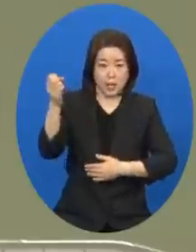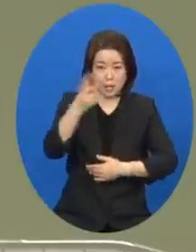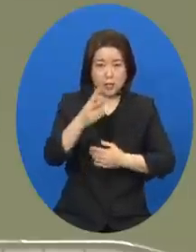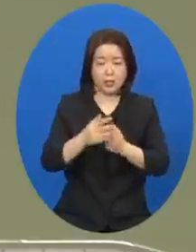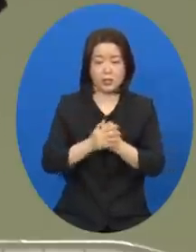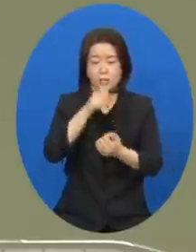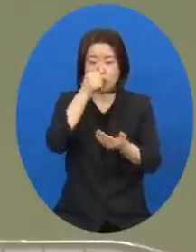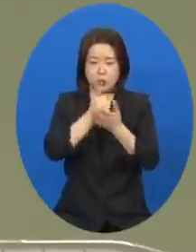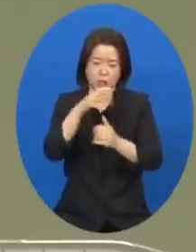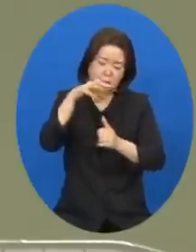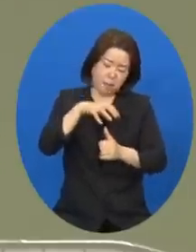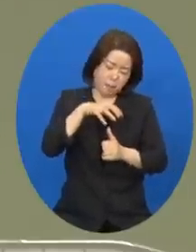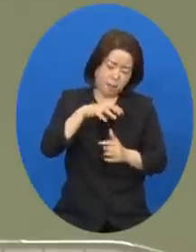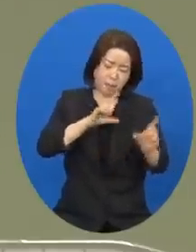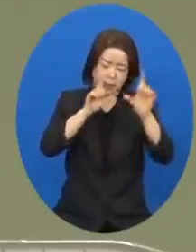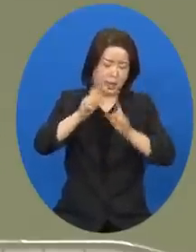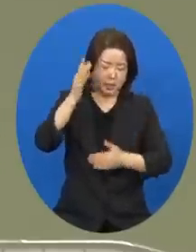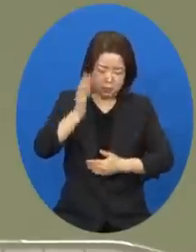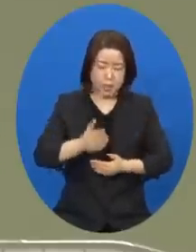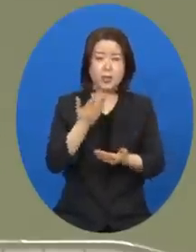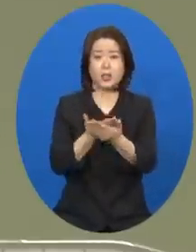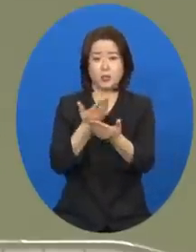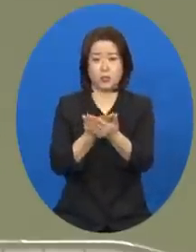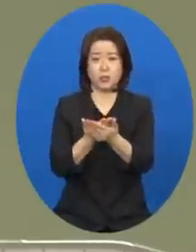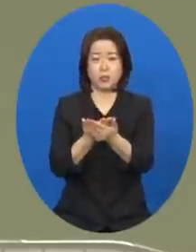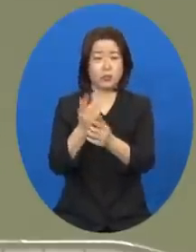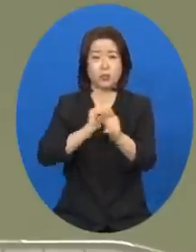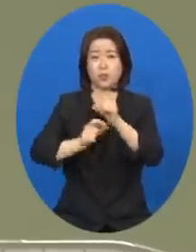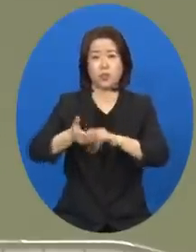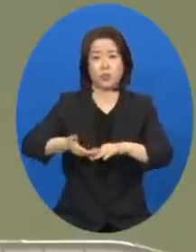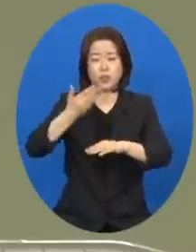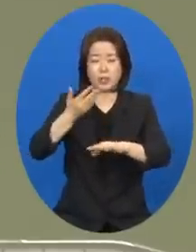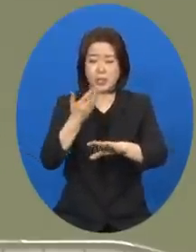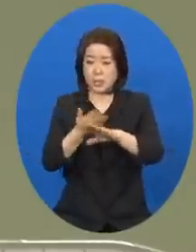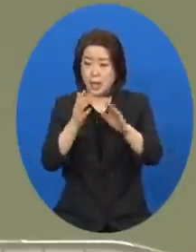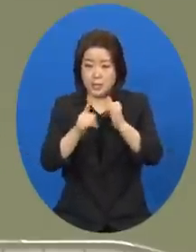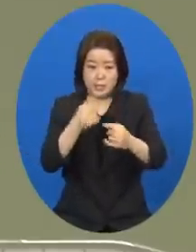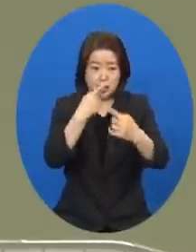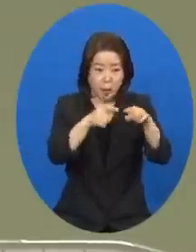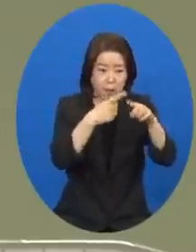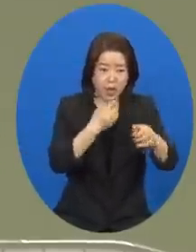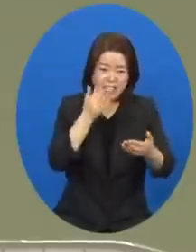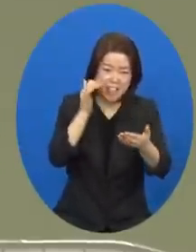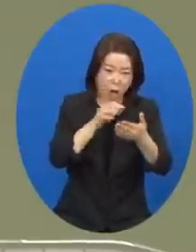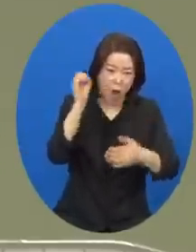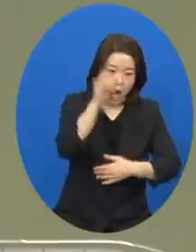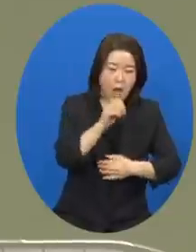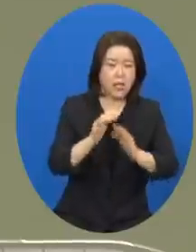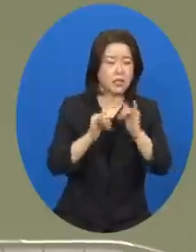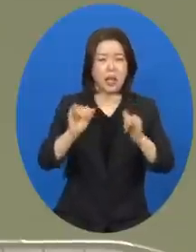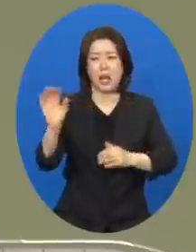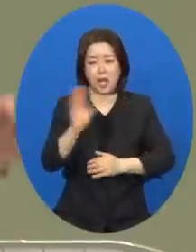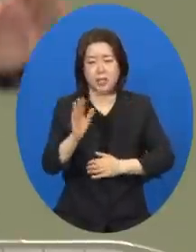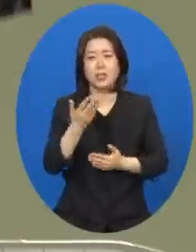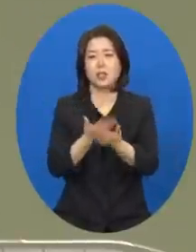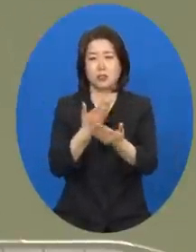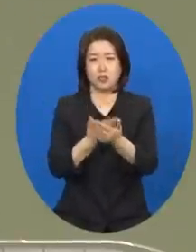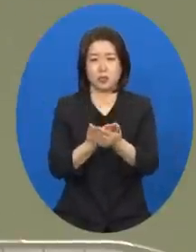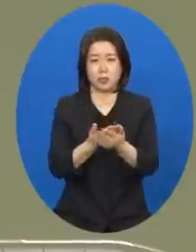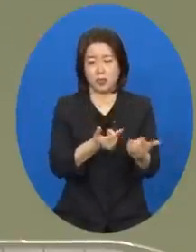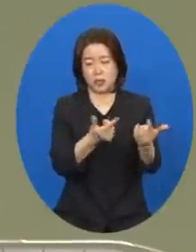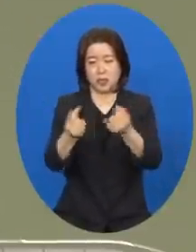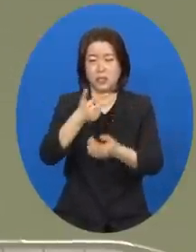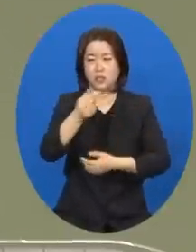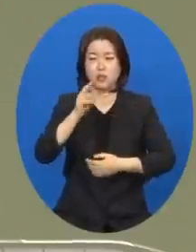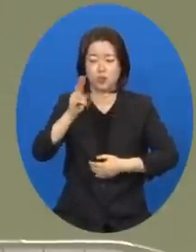죄에 묶여 살지 않게 하시고 그리고 더 이상 남에게 돌 던지는 자가 되지 않게 해주옵소서. 우리 다 같이 주여